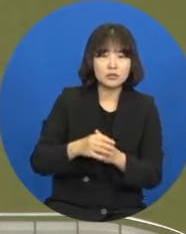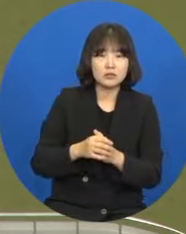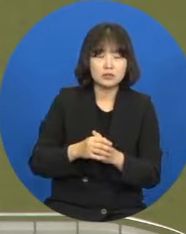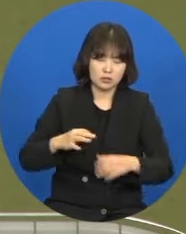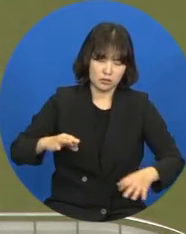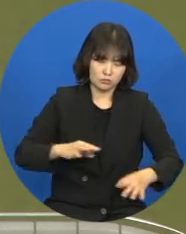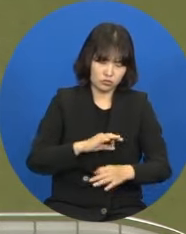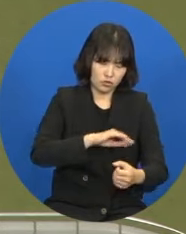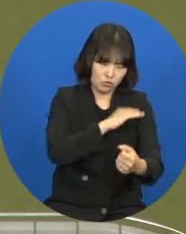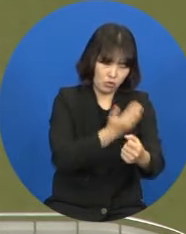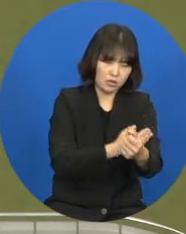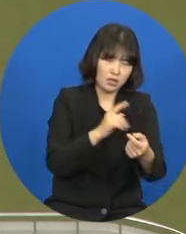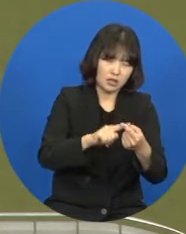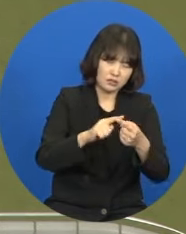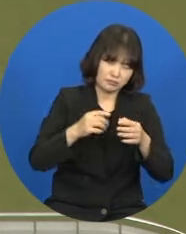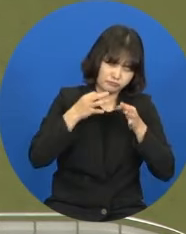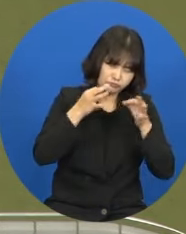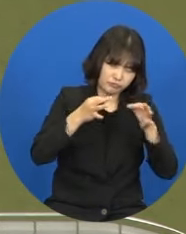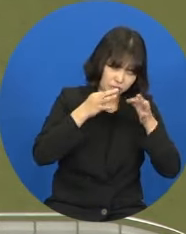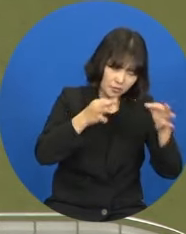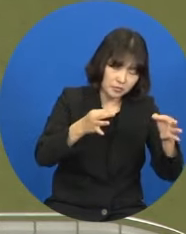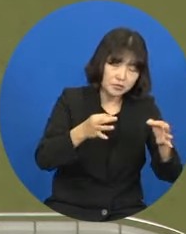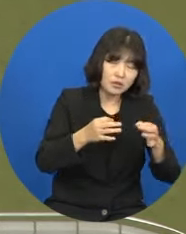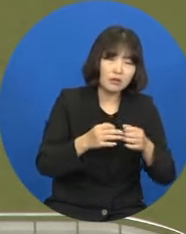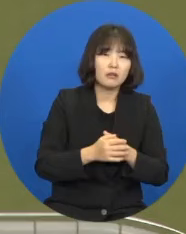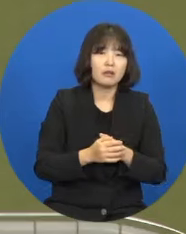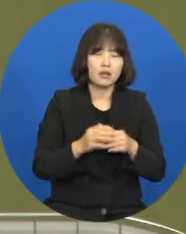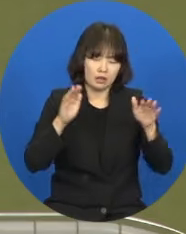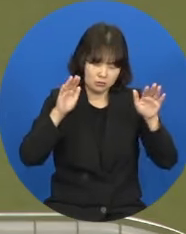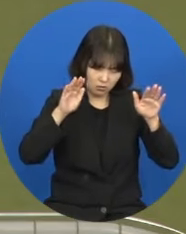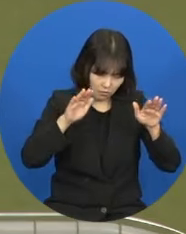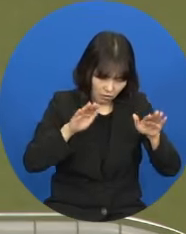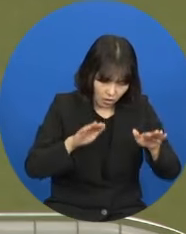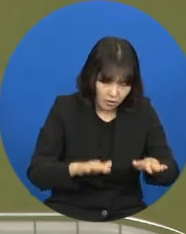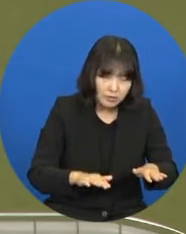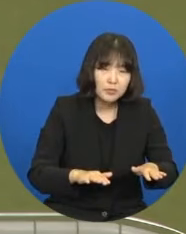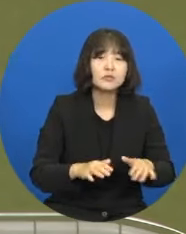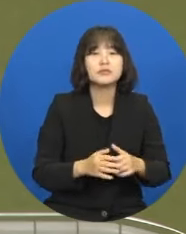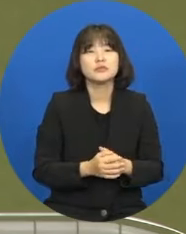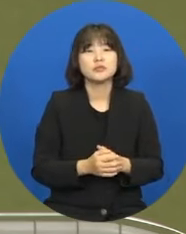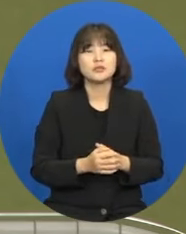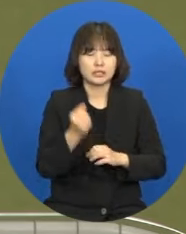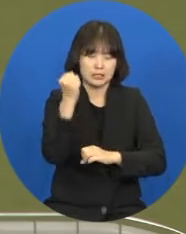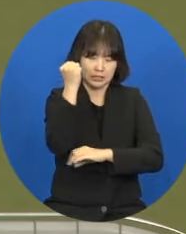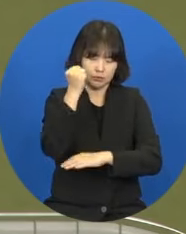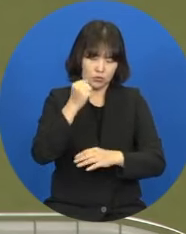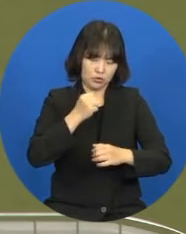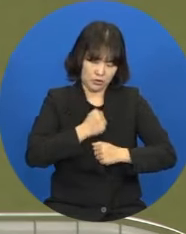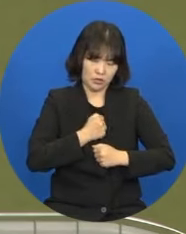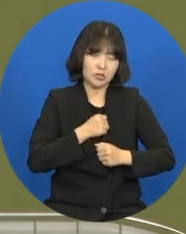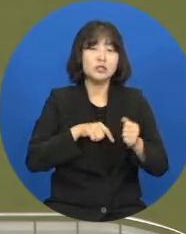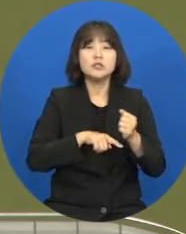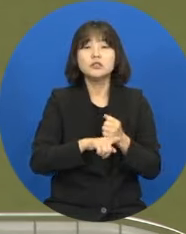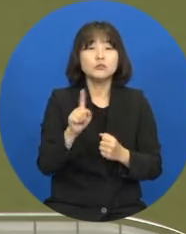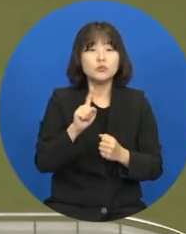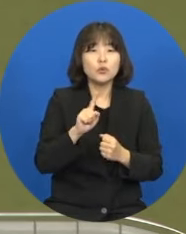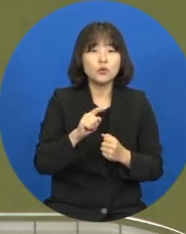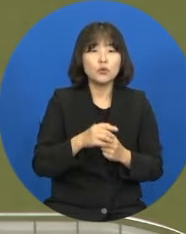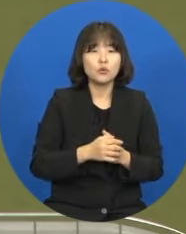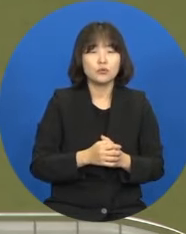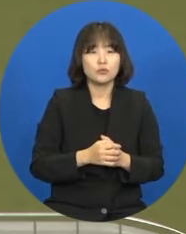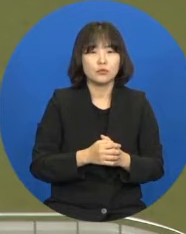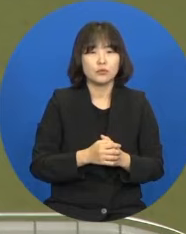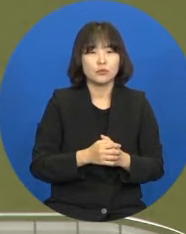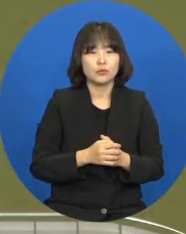대해서 소리를 치면서도 그가 절을 하면서 그래도 그 기본적인 걸 지키는 이유는 바른 권위를